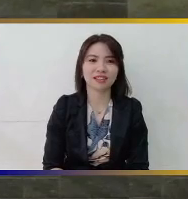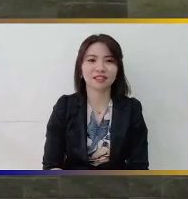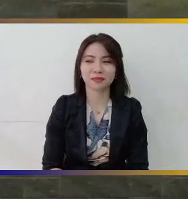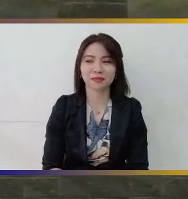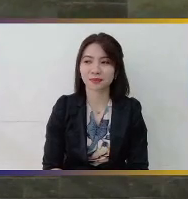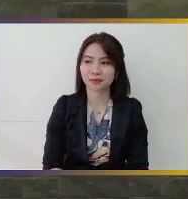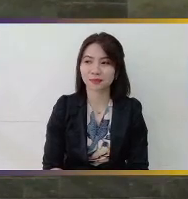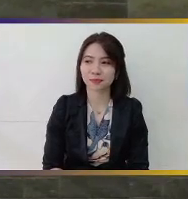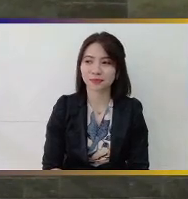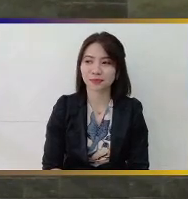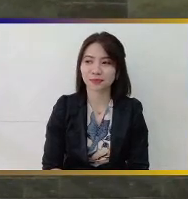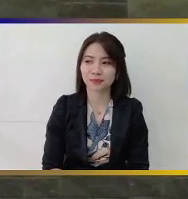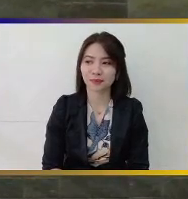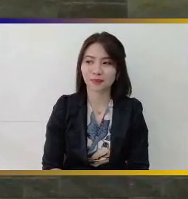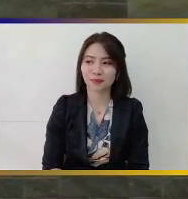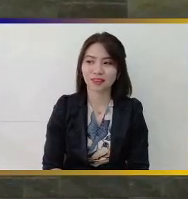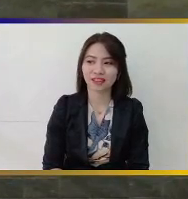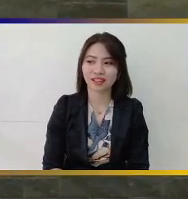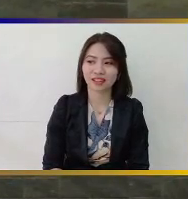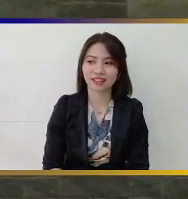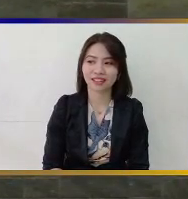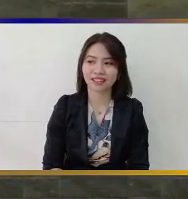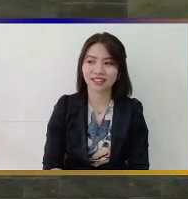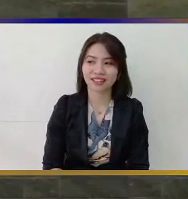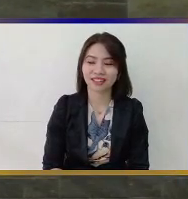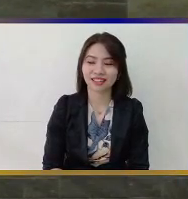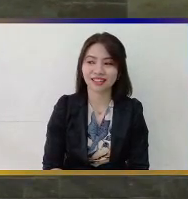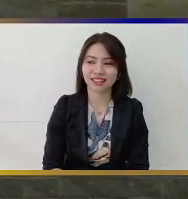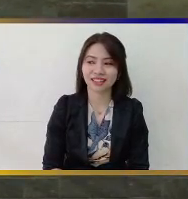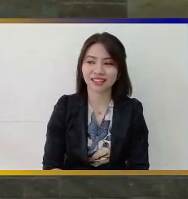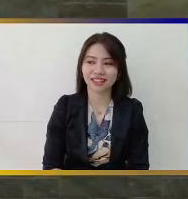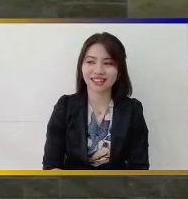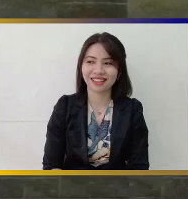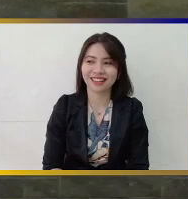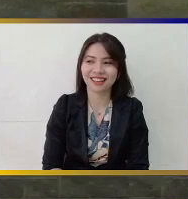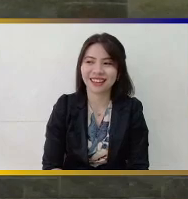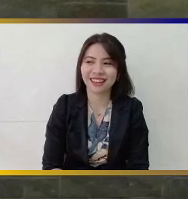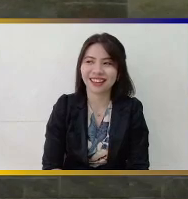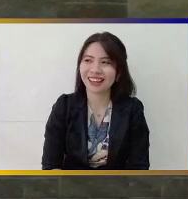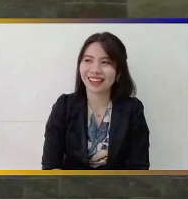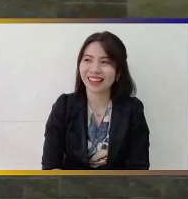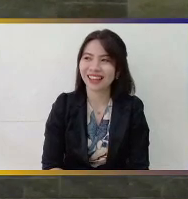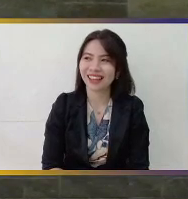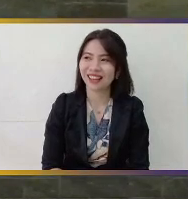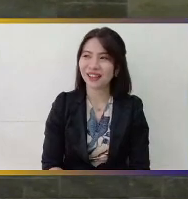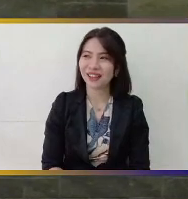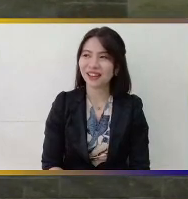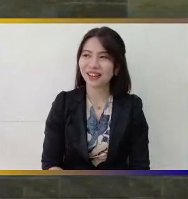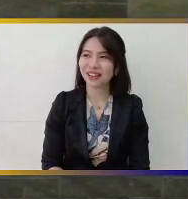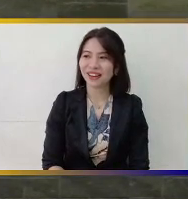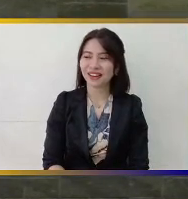Sa amin, sa Amerika, ang tawag namin doon, mga kapatid, buang. Ang tawag namin doon ay